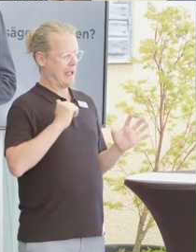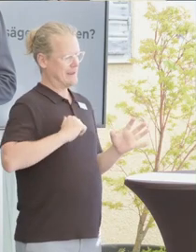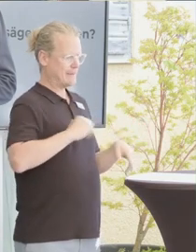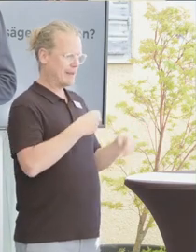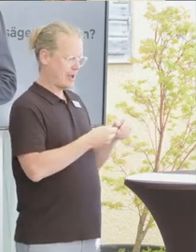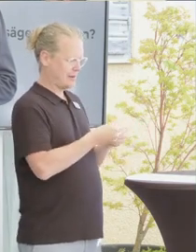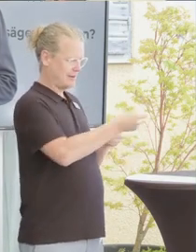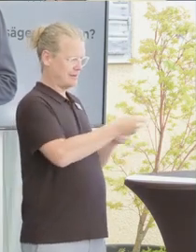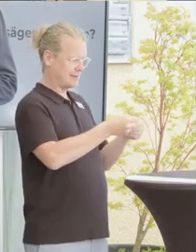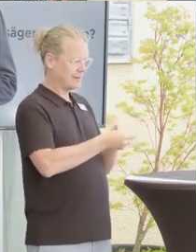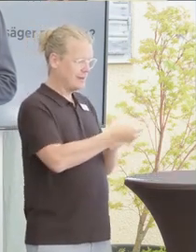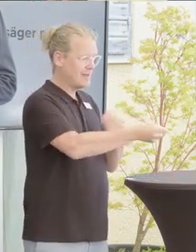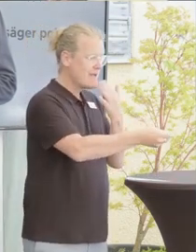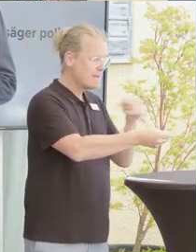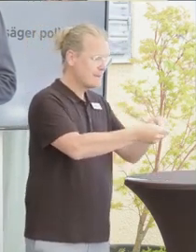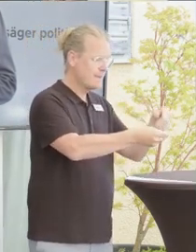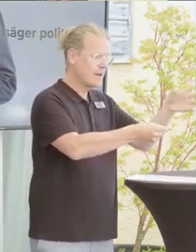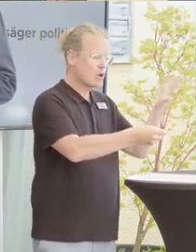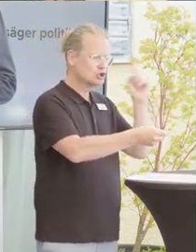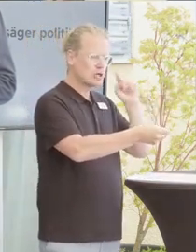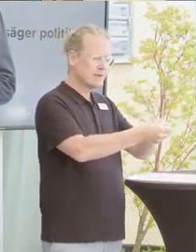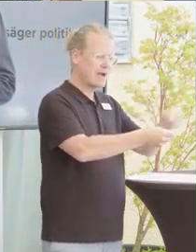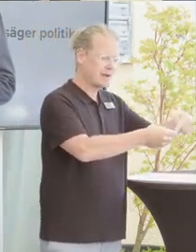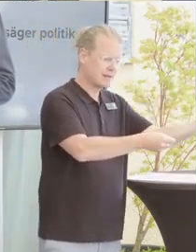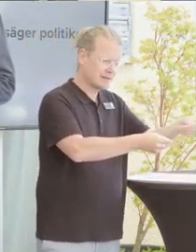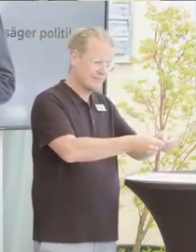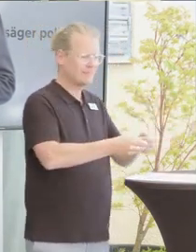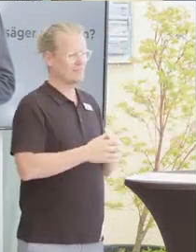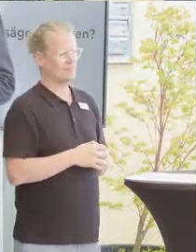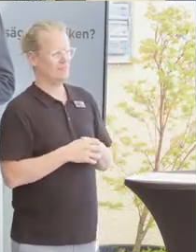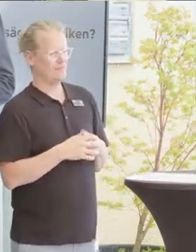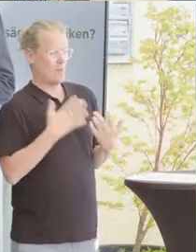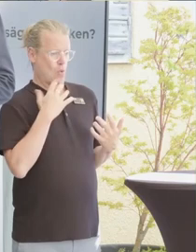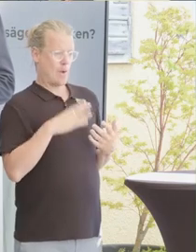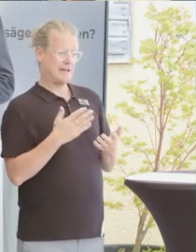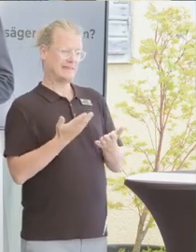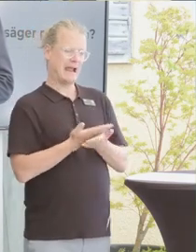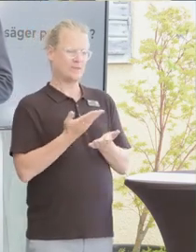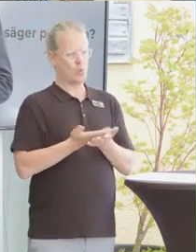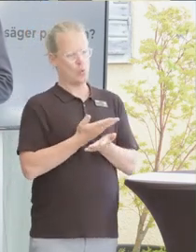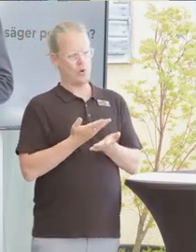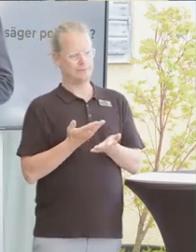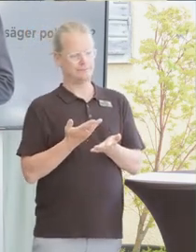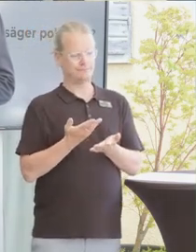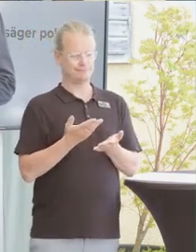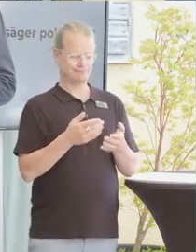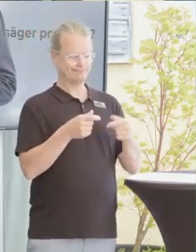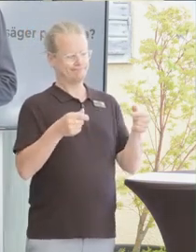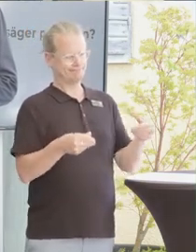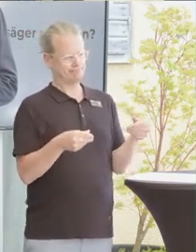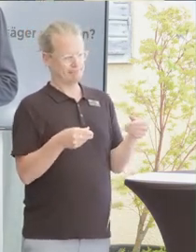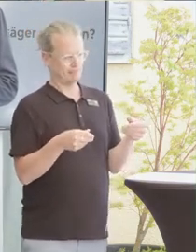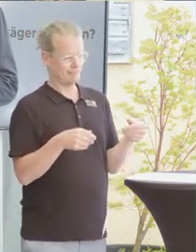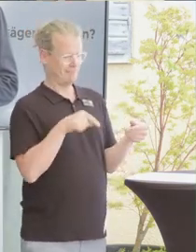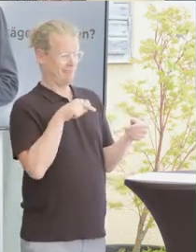det är våra, som vi kallar, nationalexemplar, om man nu pratar om olika logik, att det här är någonting som ska finnas, absolut inte